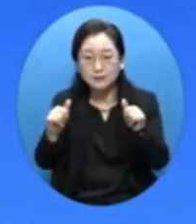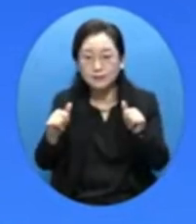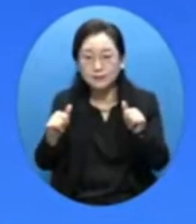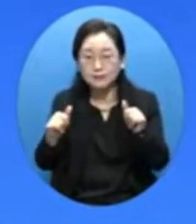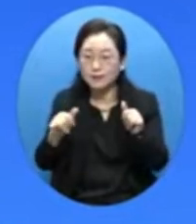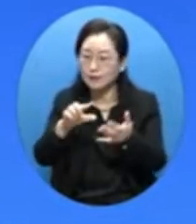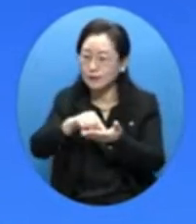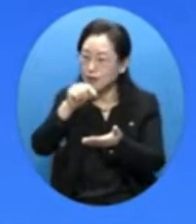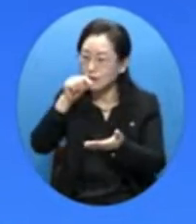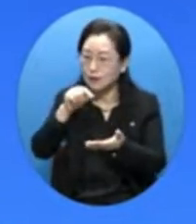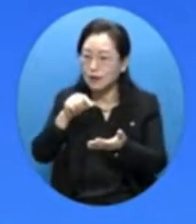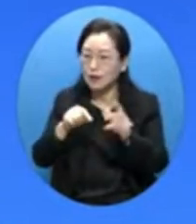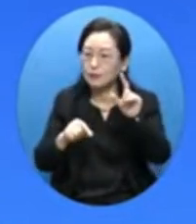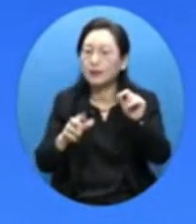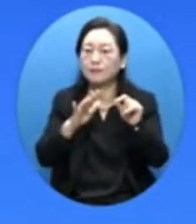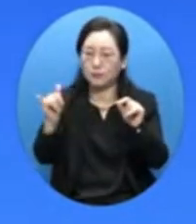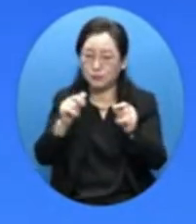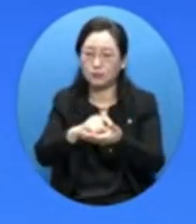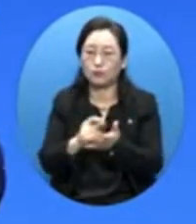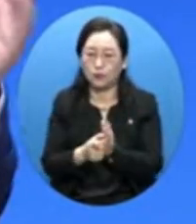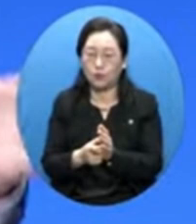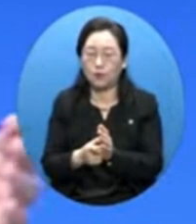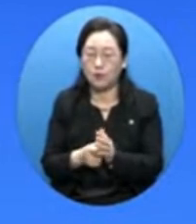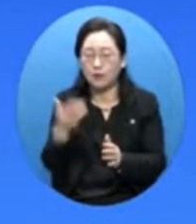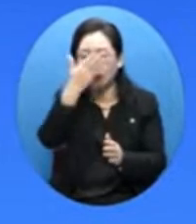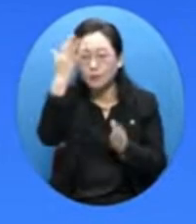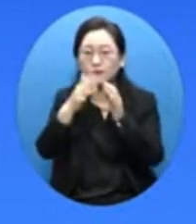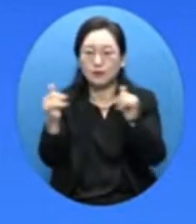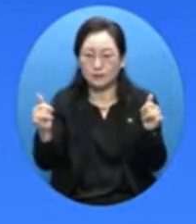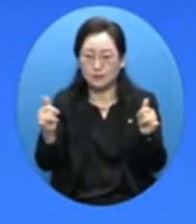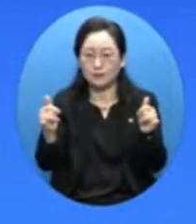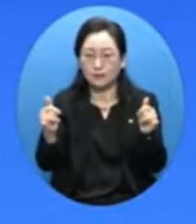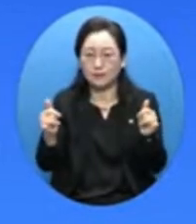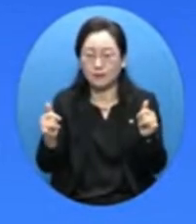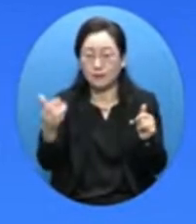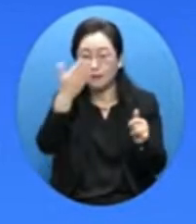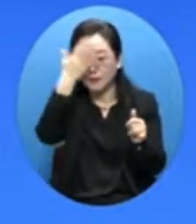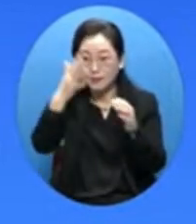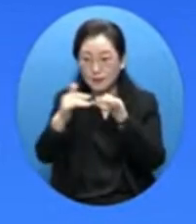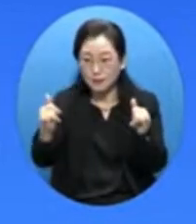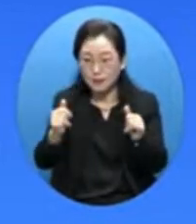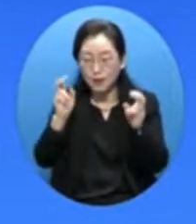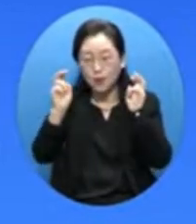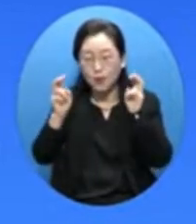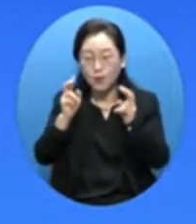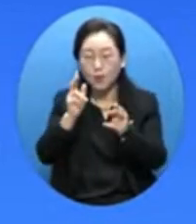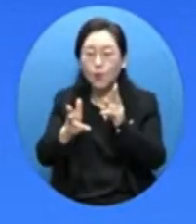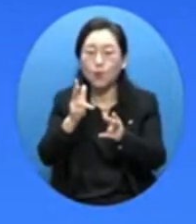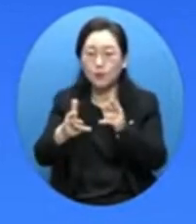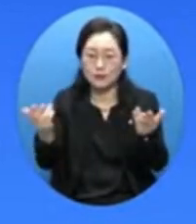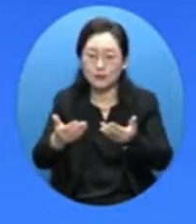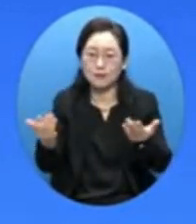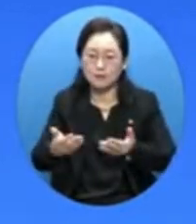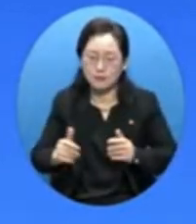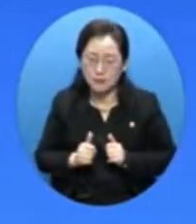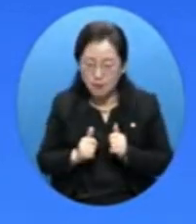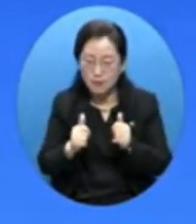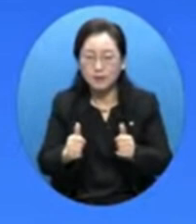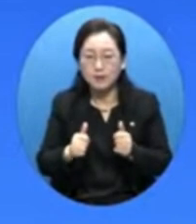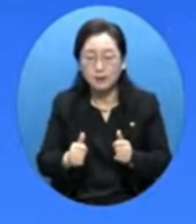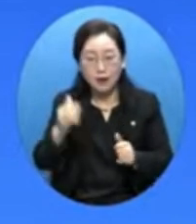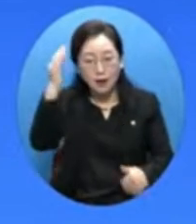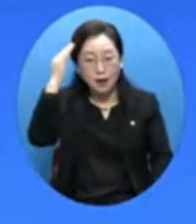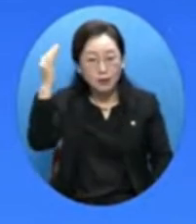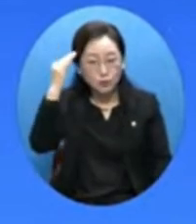사람들이 약 만 명 가까이 됩니다. 다 젊은이들입니다. 젊은 사람들이 와서 공장에서 일을 하는데 얼마나 열심히 하는지 우리